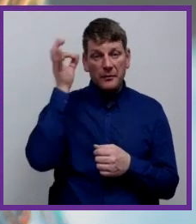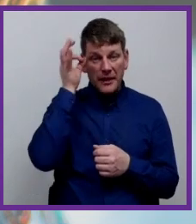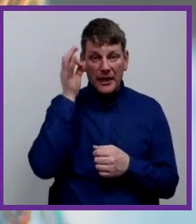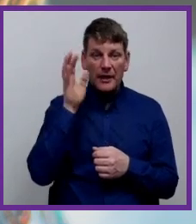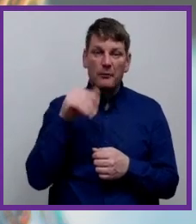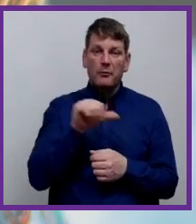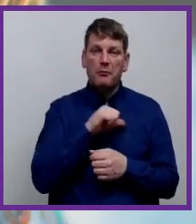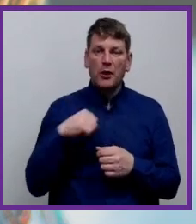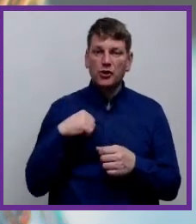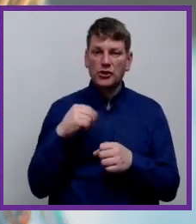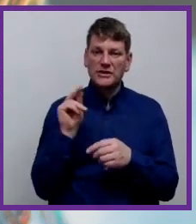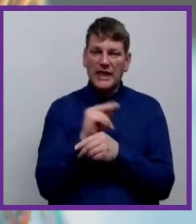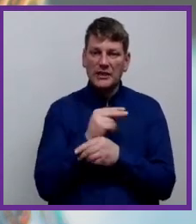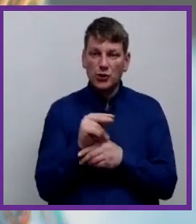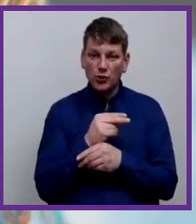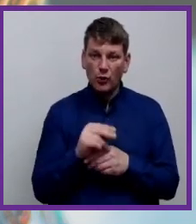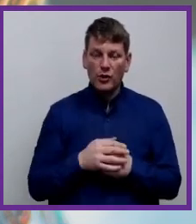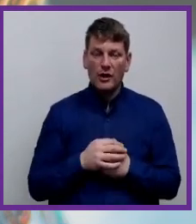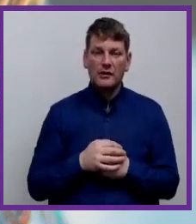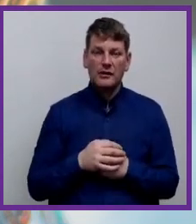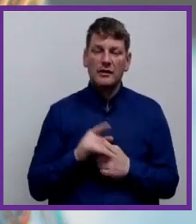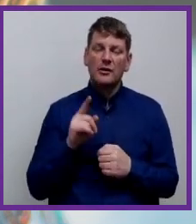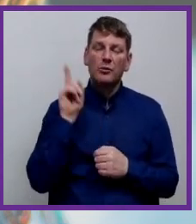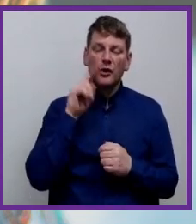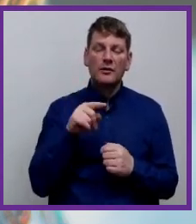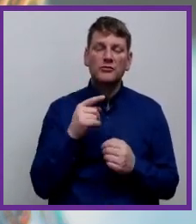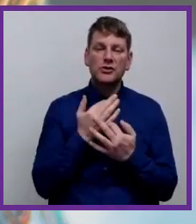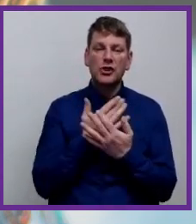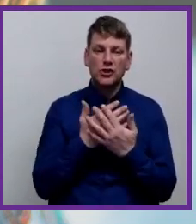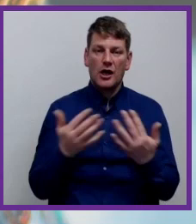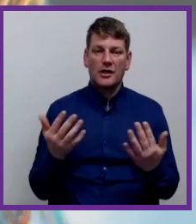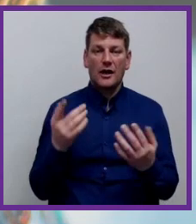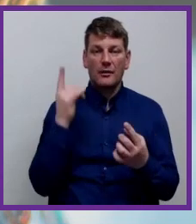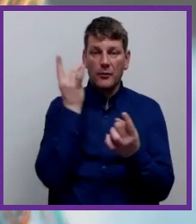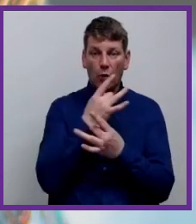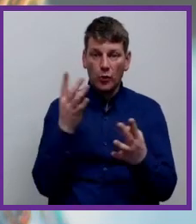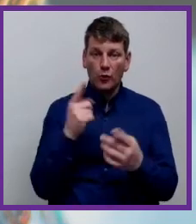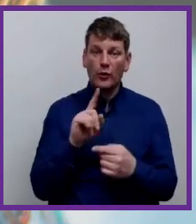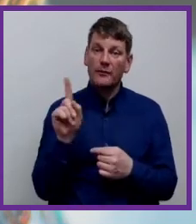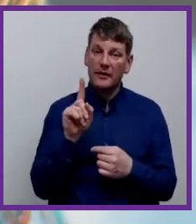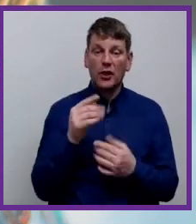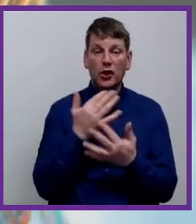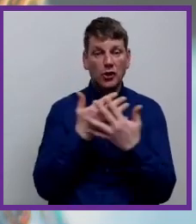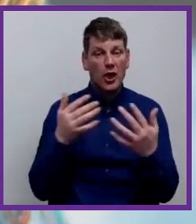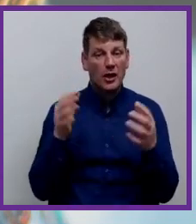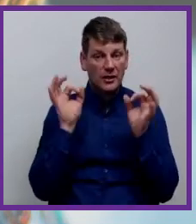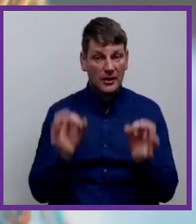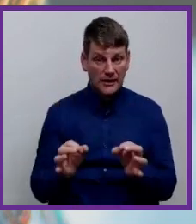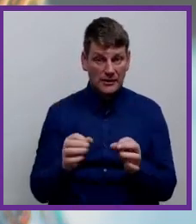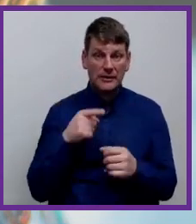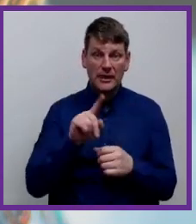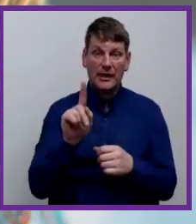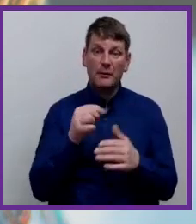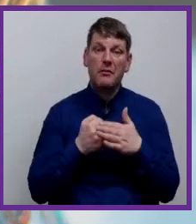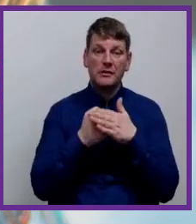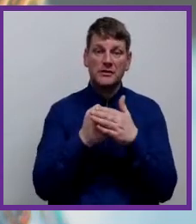te pašcenzūru, jo, protams, dažādām kultūrām ir dažāda taisnība, un tas tā ir